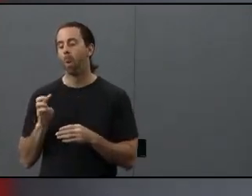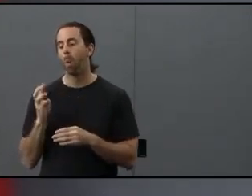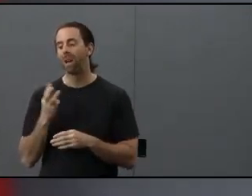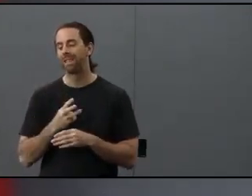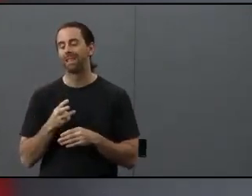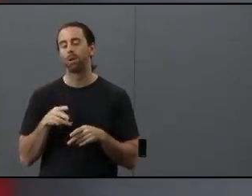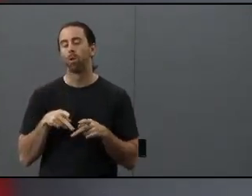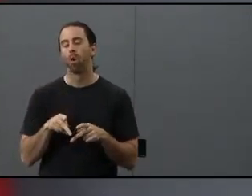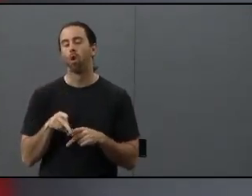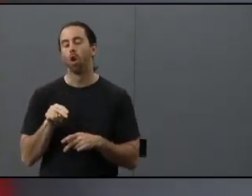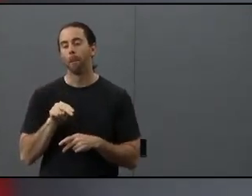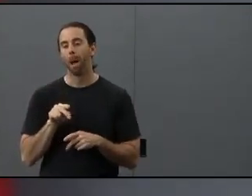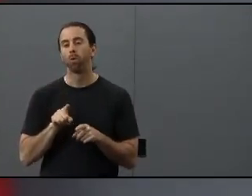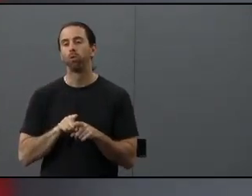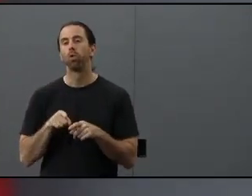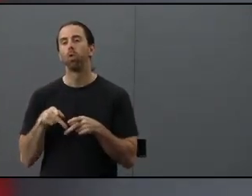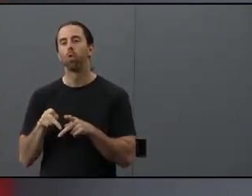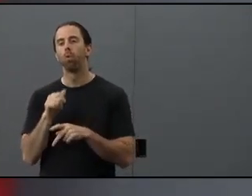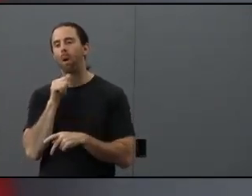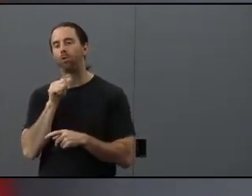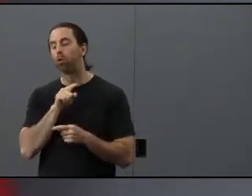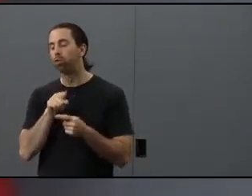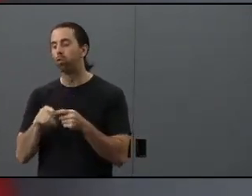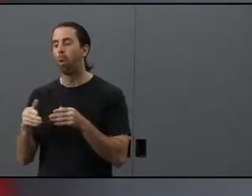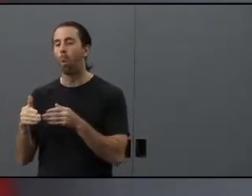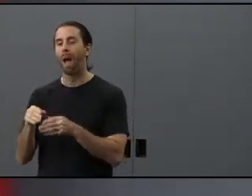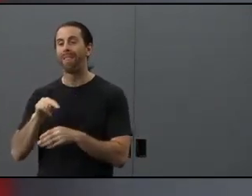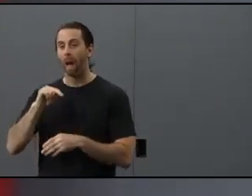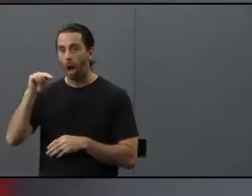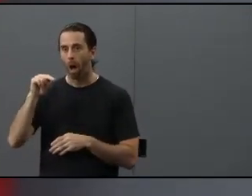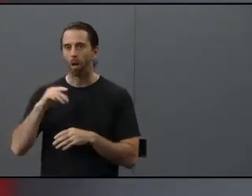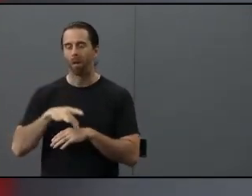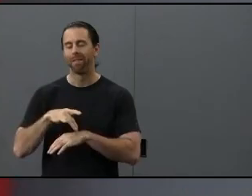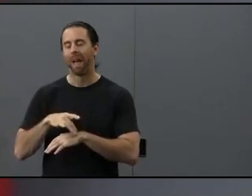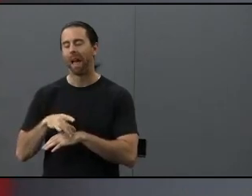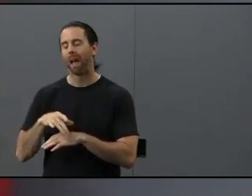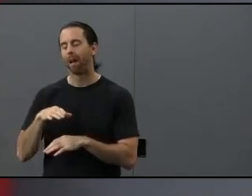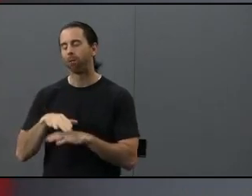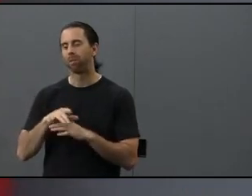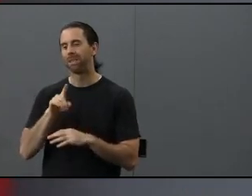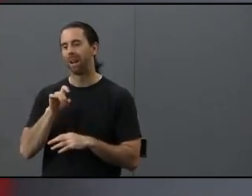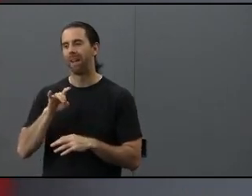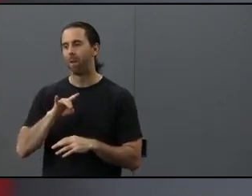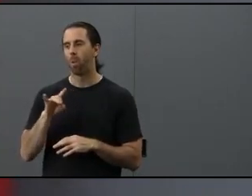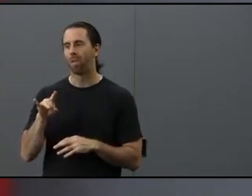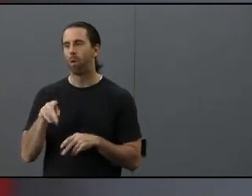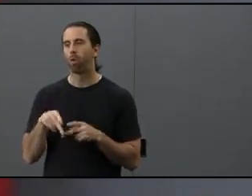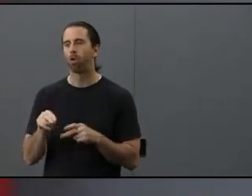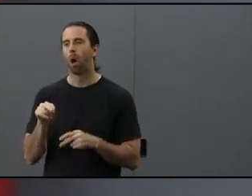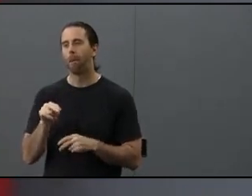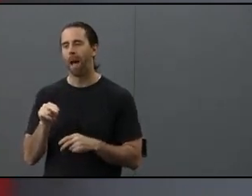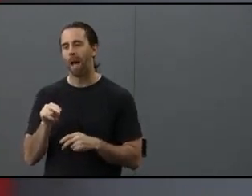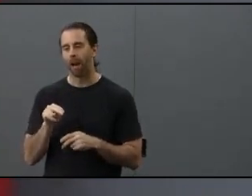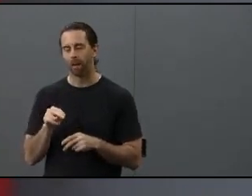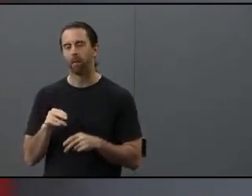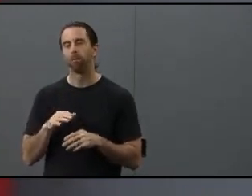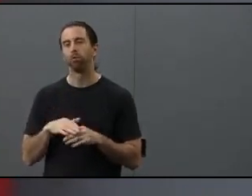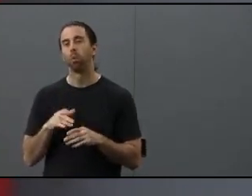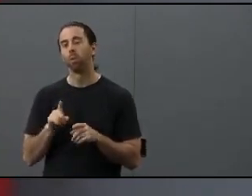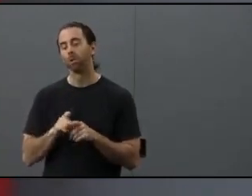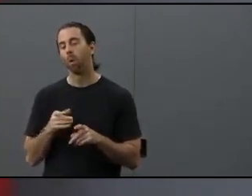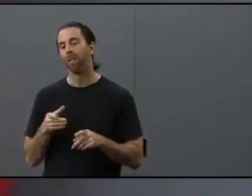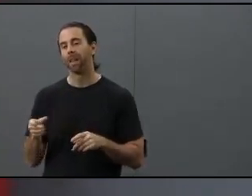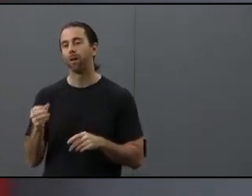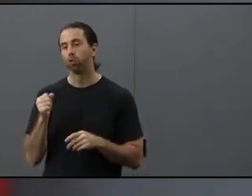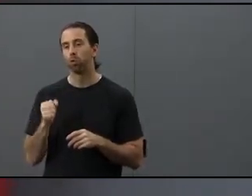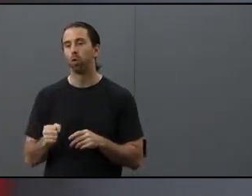nordberre et de la rue Noiseux jusqu'au coin nord du terrain du 188 rue Norbert sur le côté sud de la